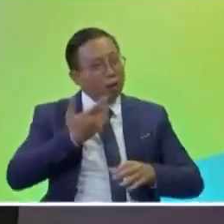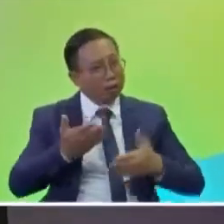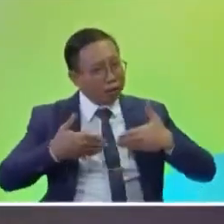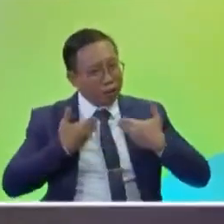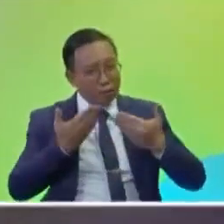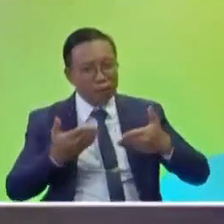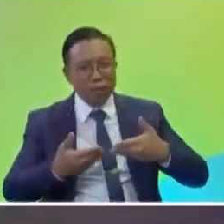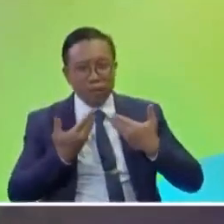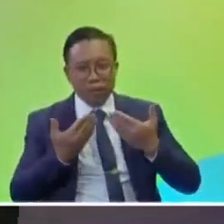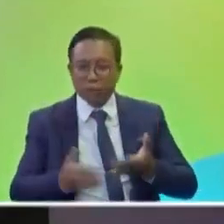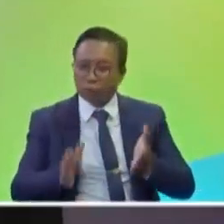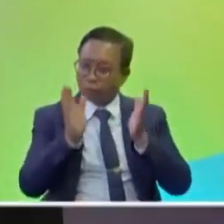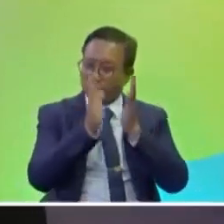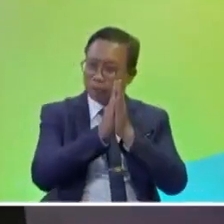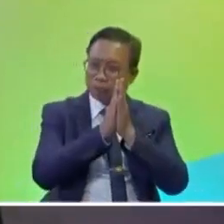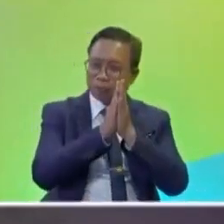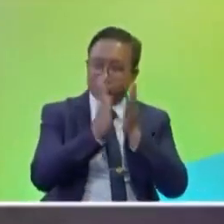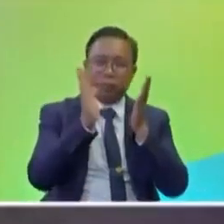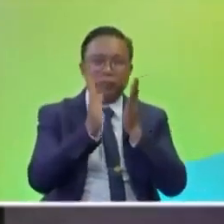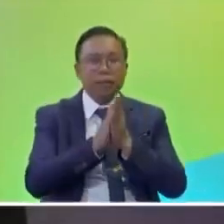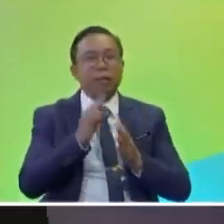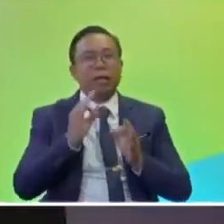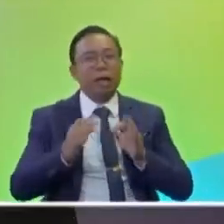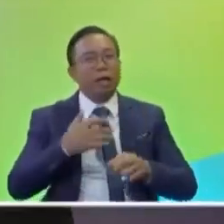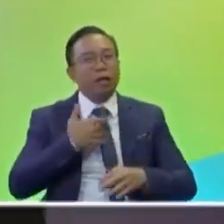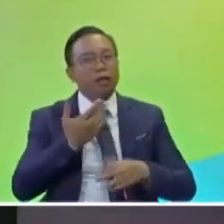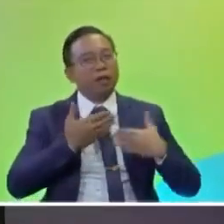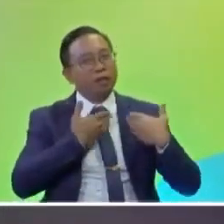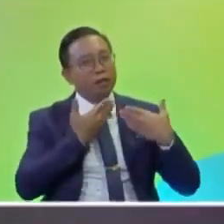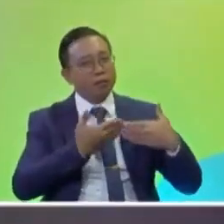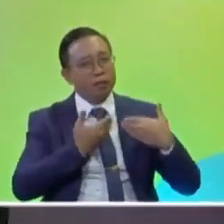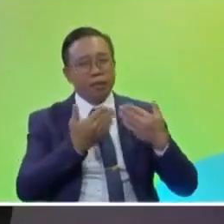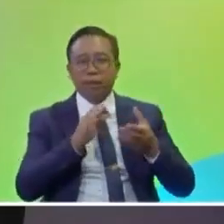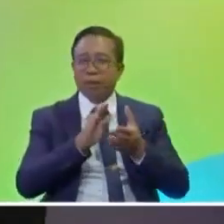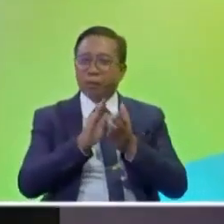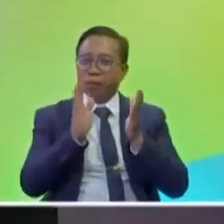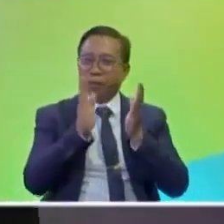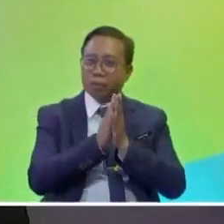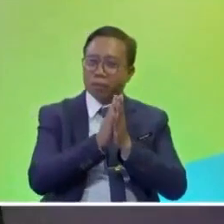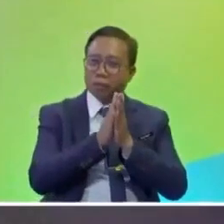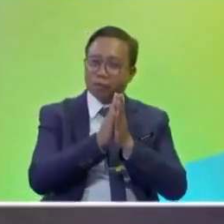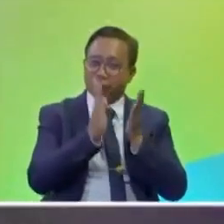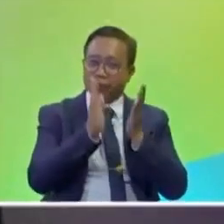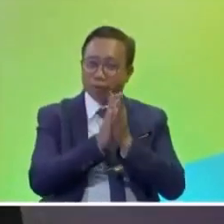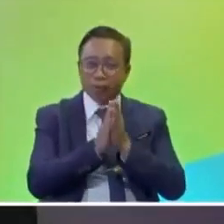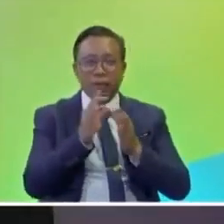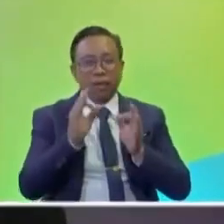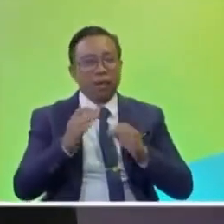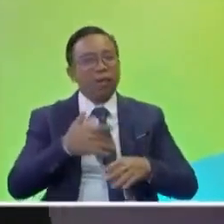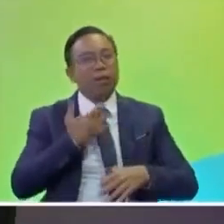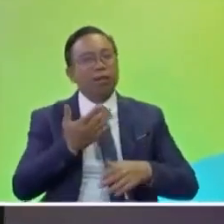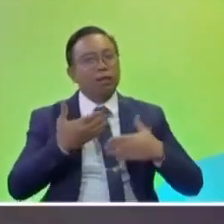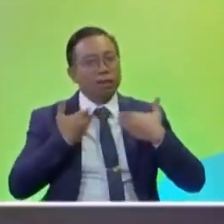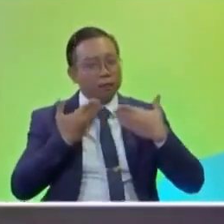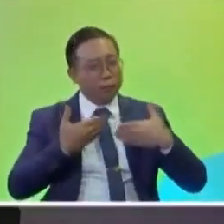Kalau rasa gembira tepuk tangan. Kalau rasa gembira tepuk tangan.